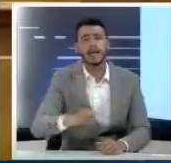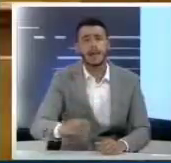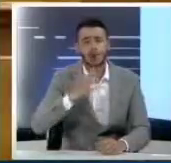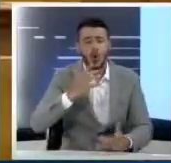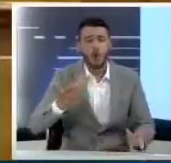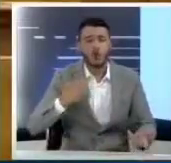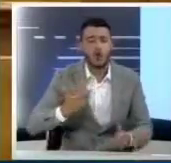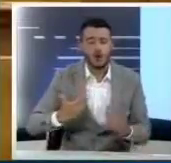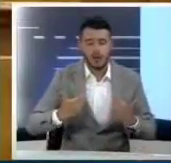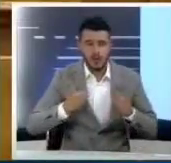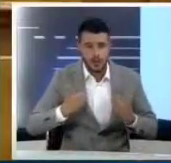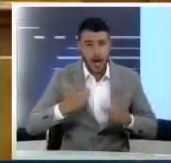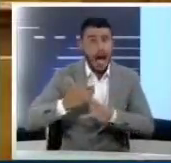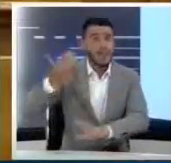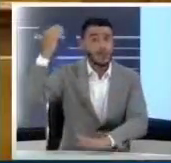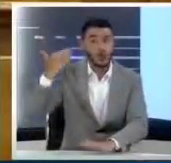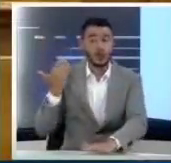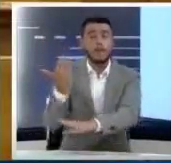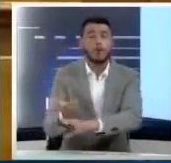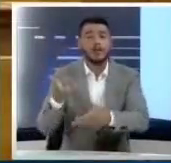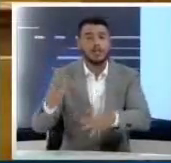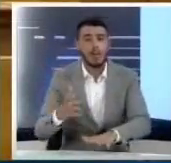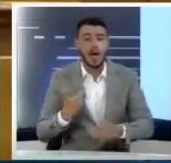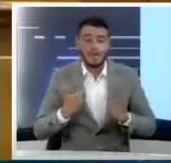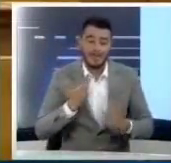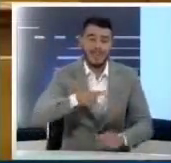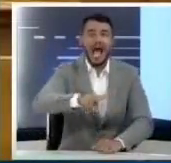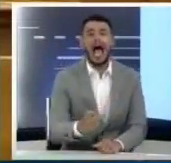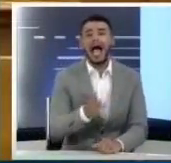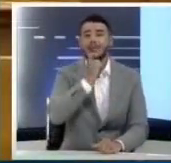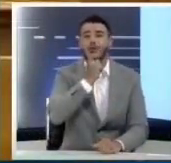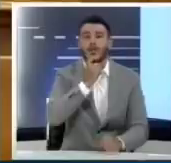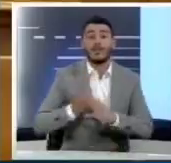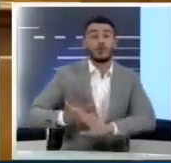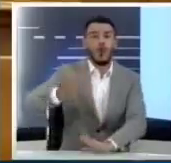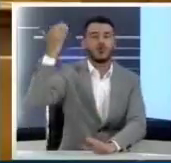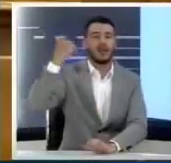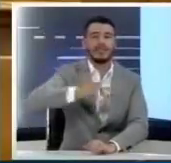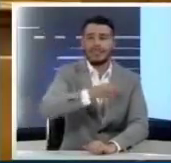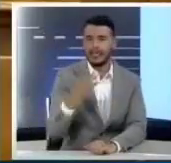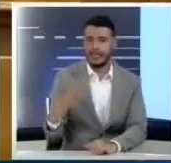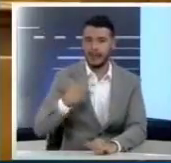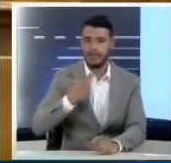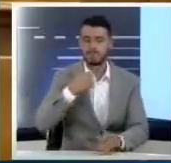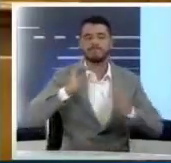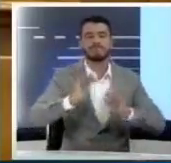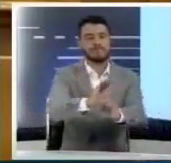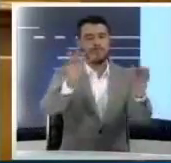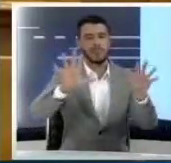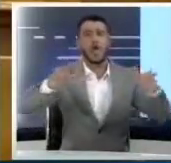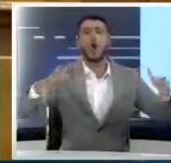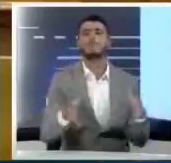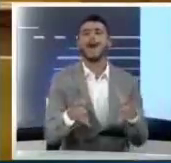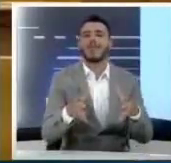το, αφού ήταν στο τραπέζι, ότι θα φταίγαμε εμείς. Και κάλεσα μια ομάδα από ΣΥΡΙΖΕΟΣ για